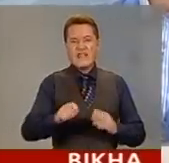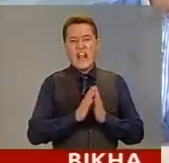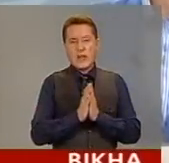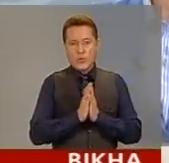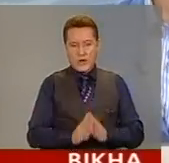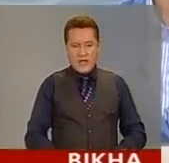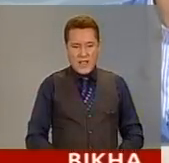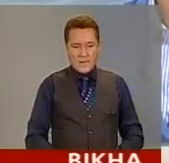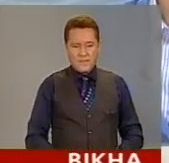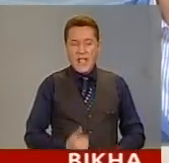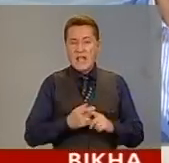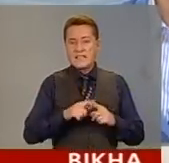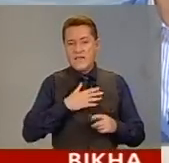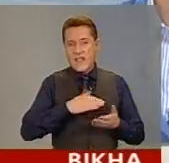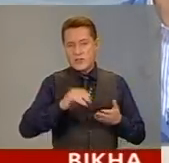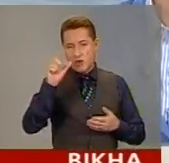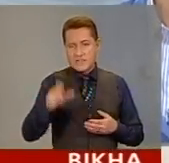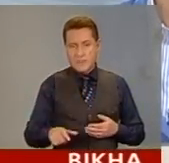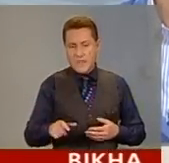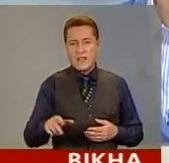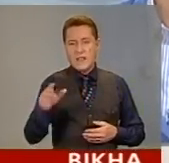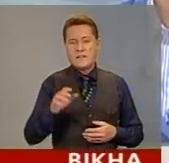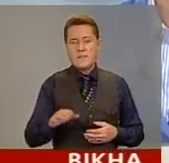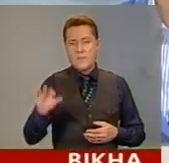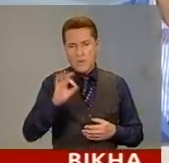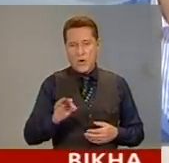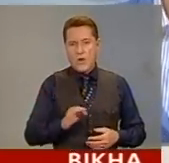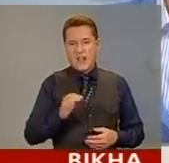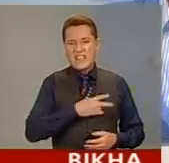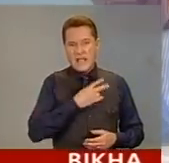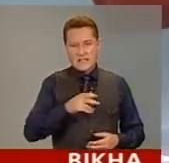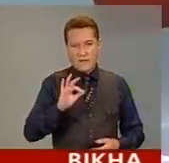Олексію, дякую. Це був Олексій Сімаков і про те, як вшановують пам'ять князя Володимира.